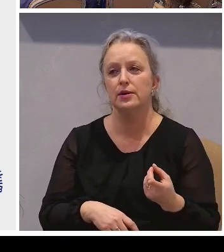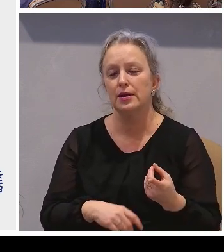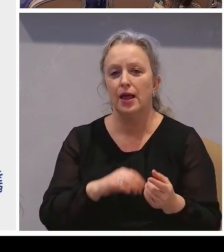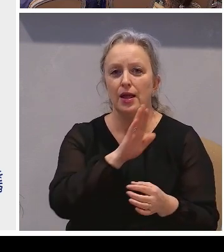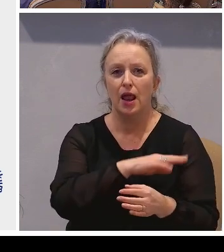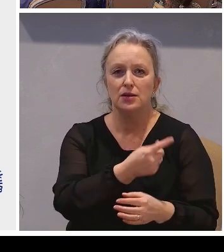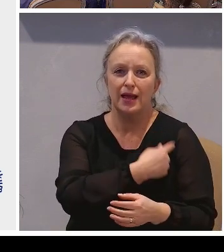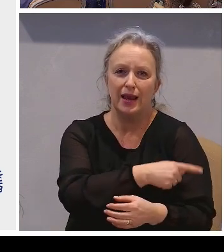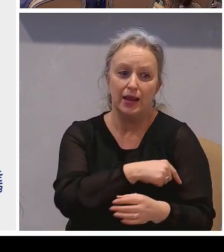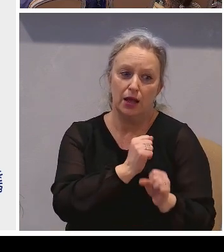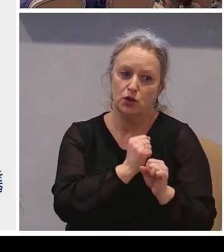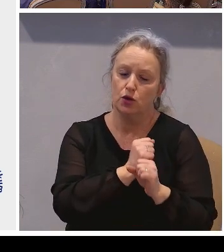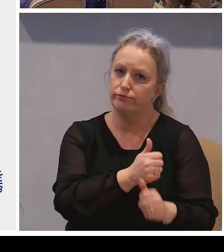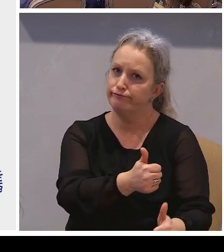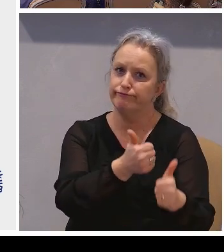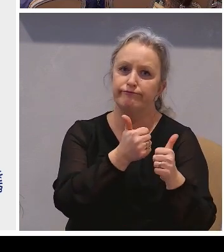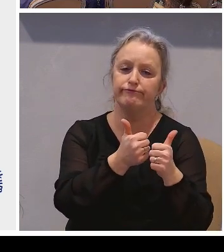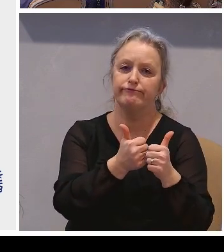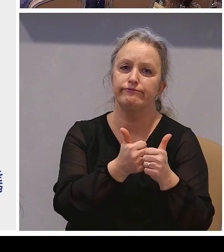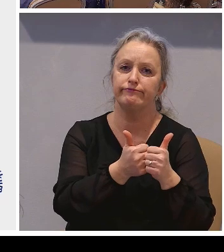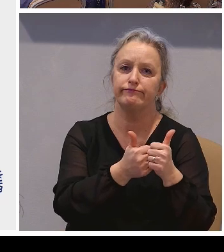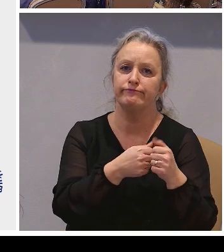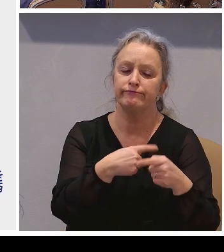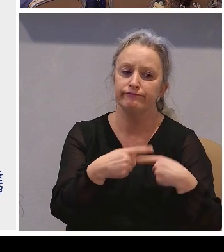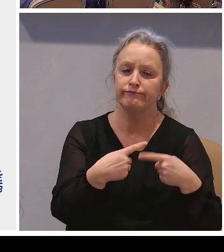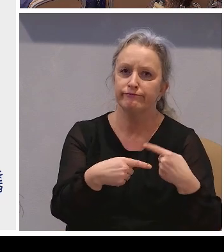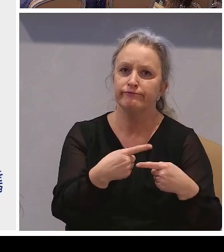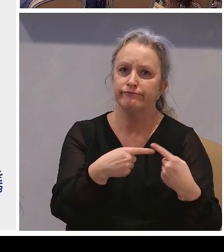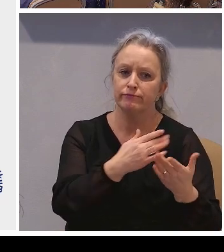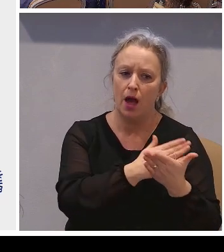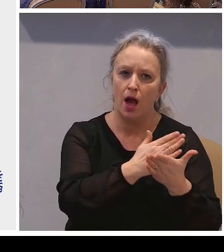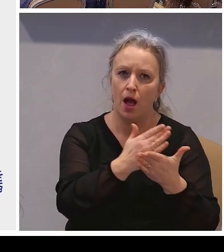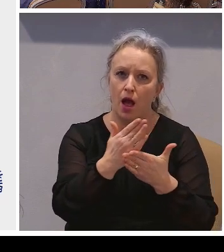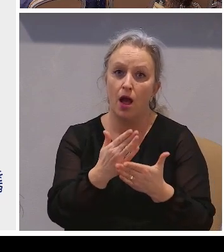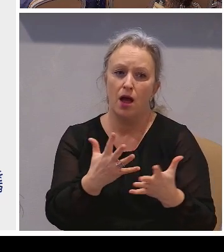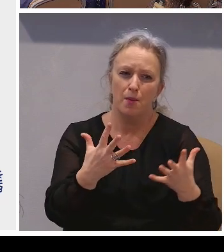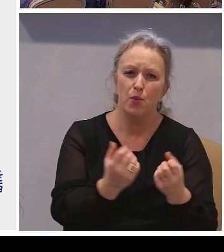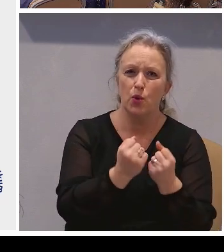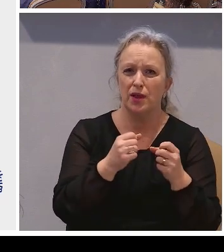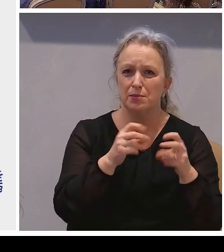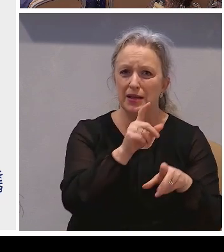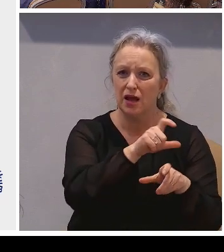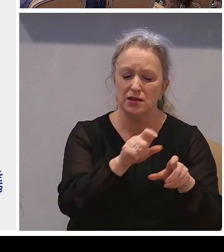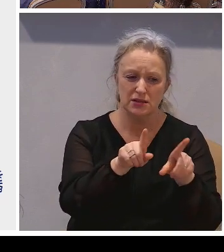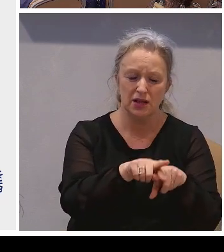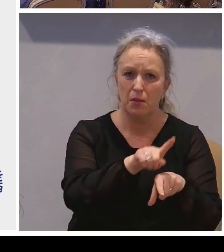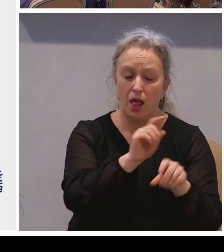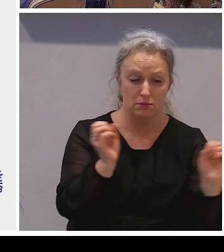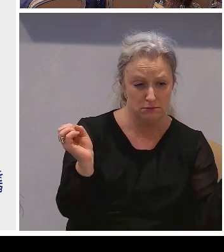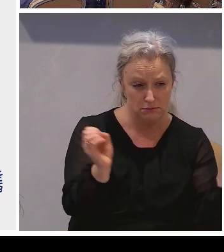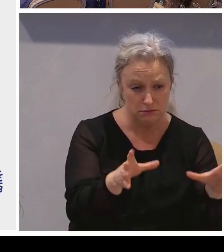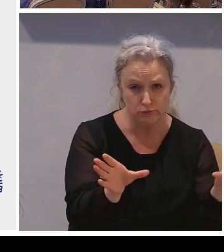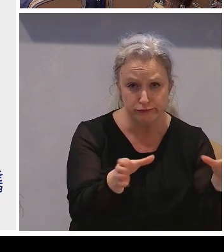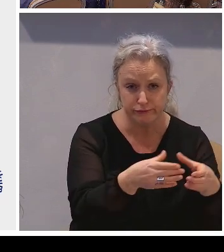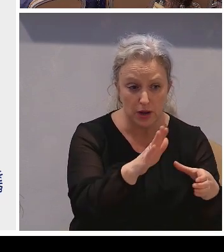väga taken into the funktsionaalselt selles hospital mõttes, and the children's hospital is et highly, seal püütakse kõik need children's clinic spetsialistid is sinna korraga saada selle very well statsionaarse functioning in